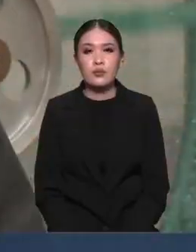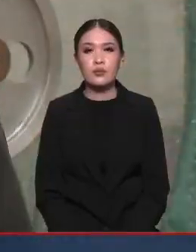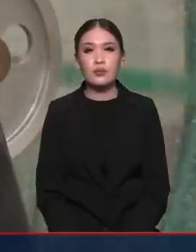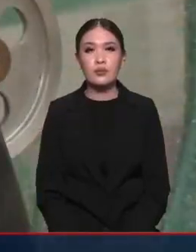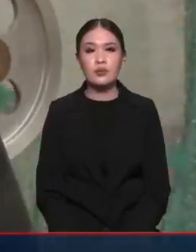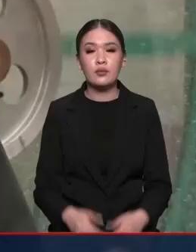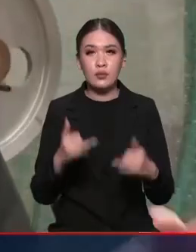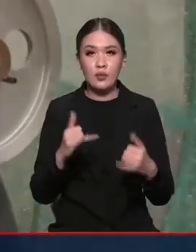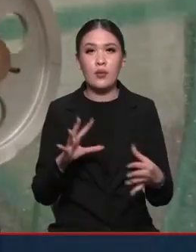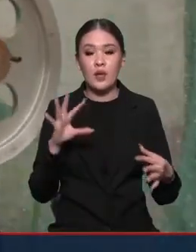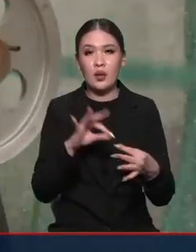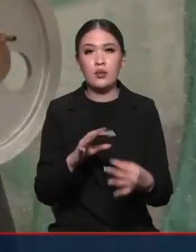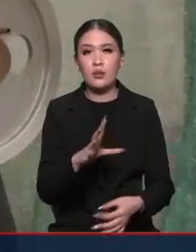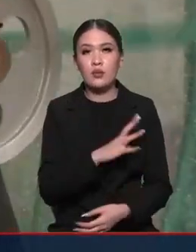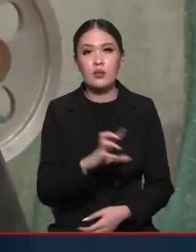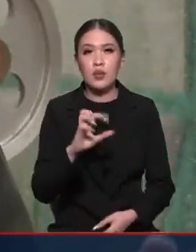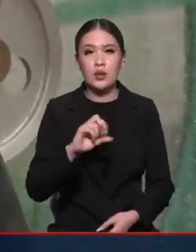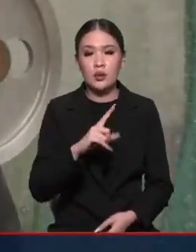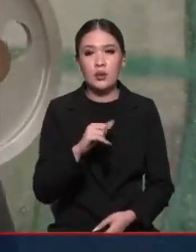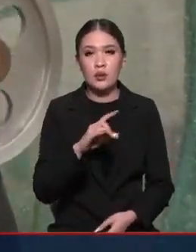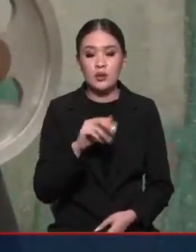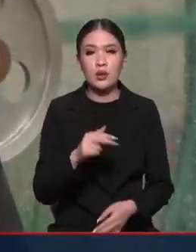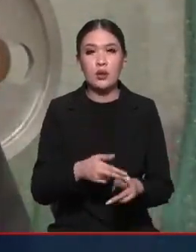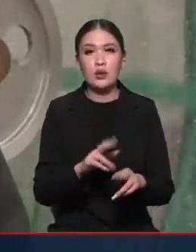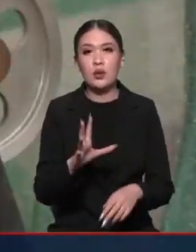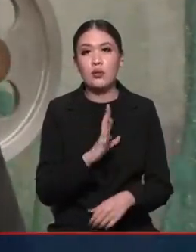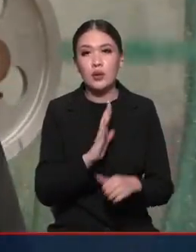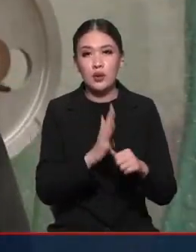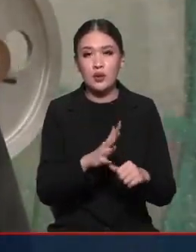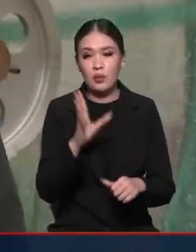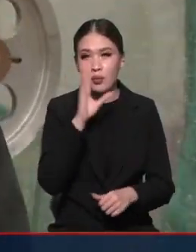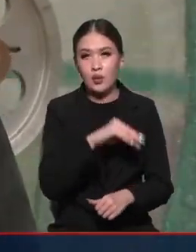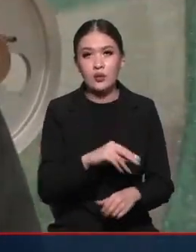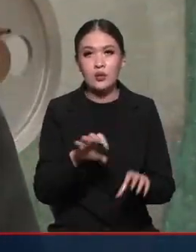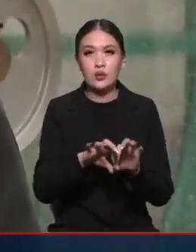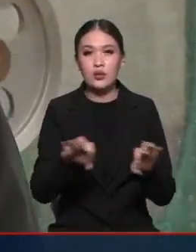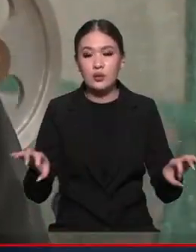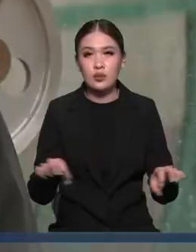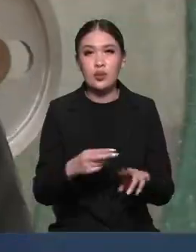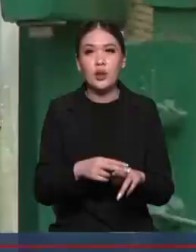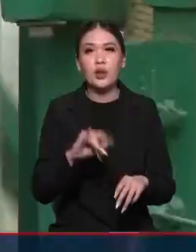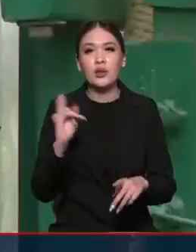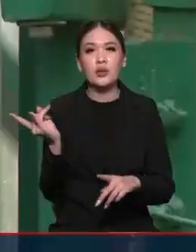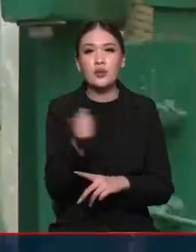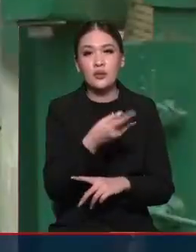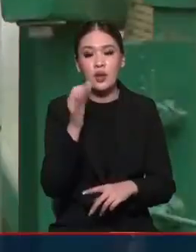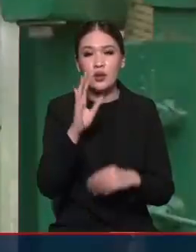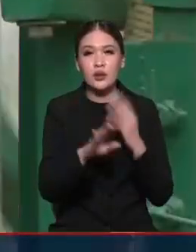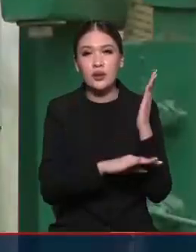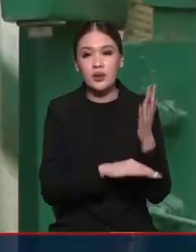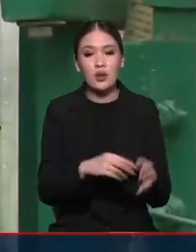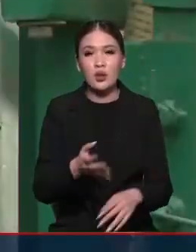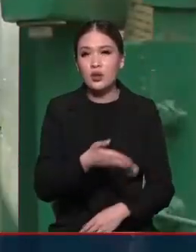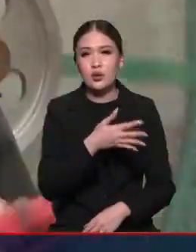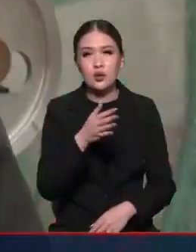Сейчас мы подключили здесь болгарку, которая пилит трубу, дрель, которая сверлит дерево. То есть можно подключать любые